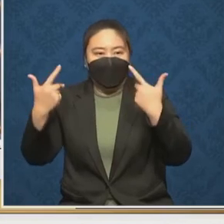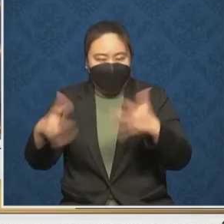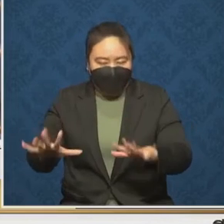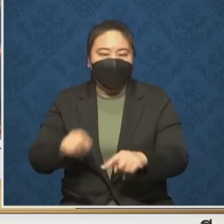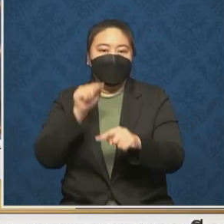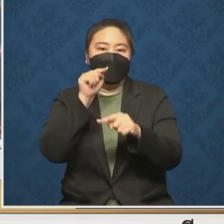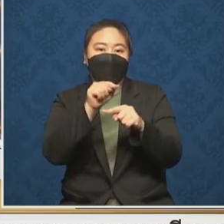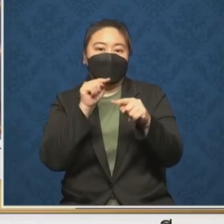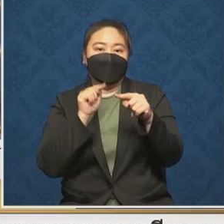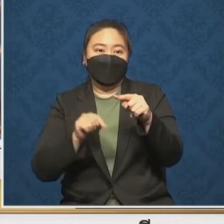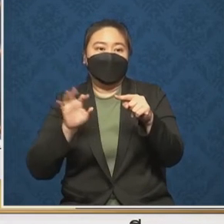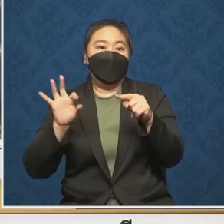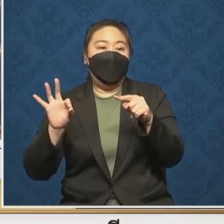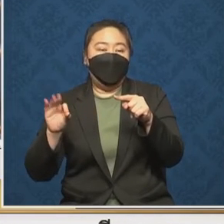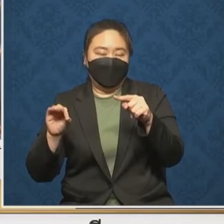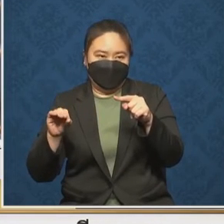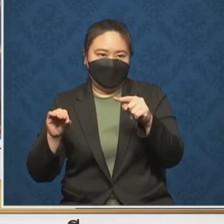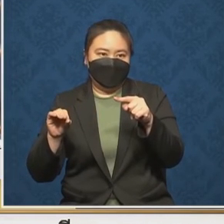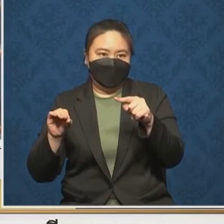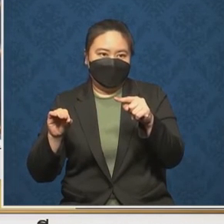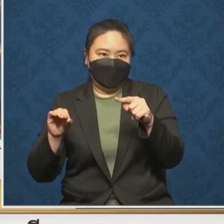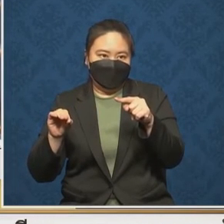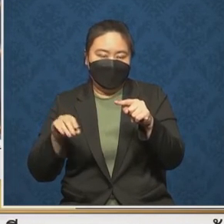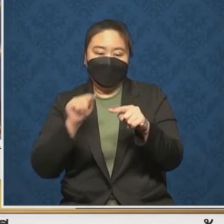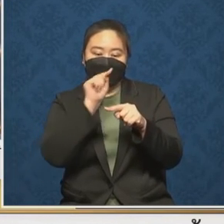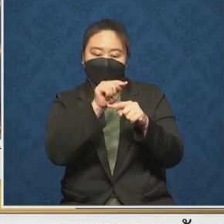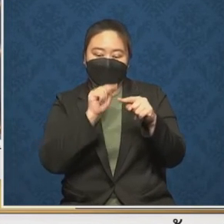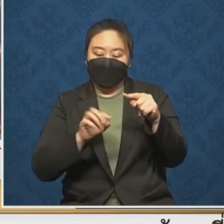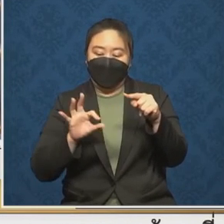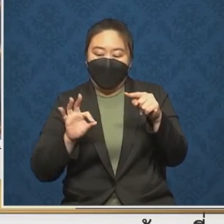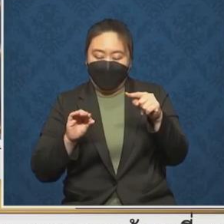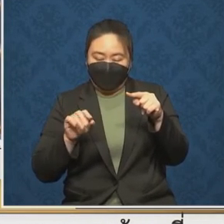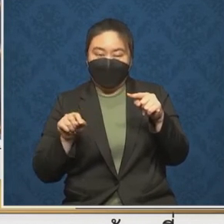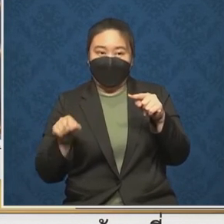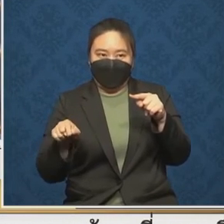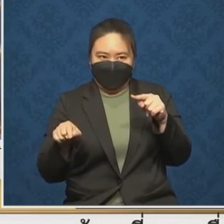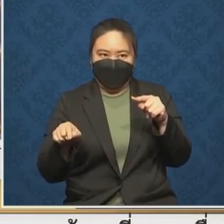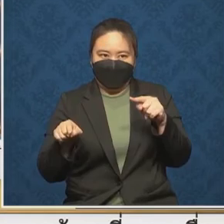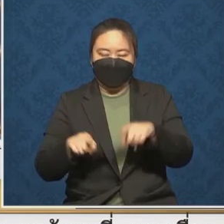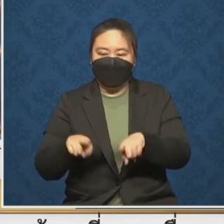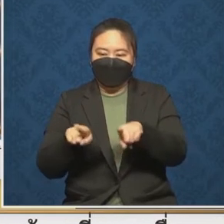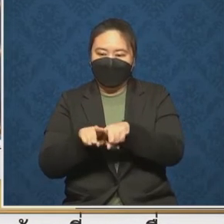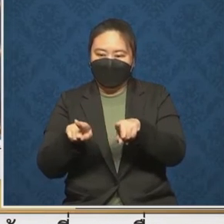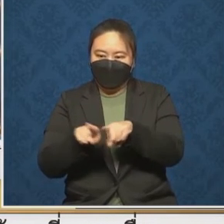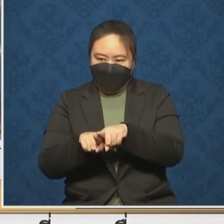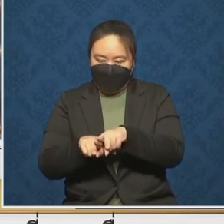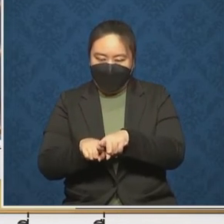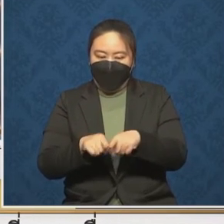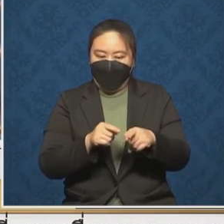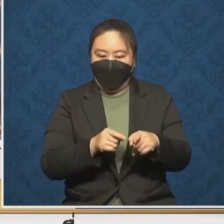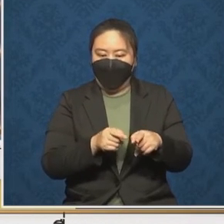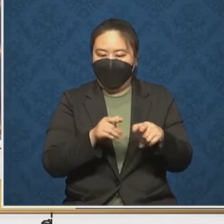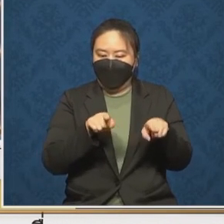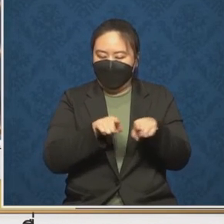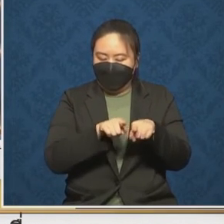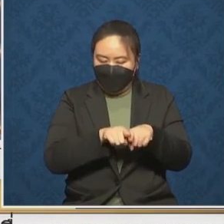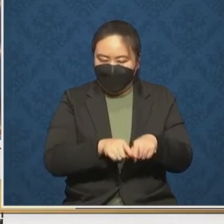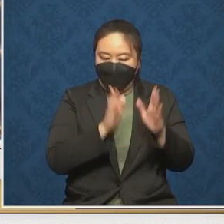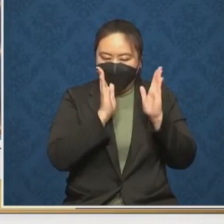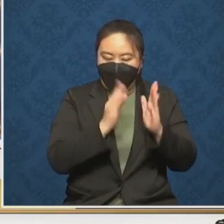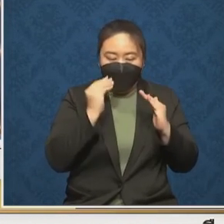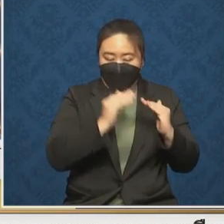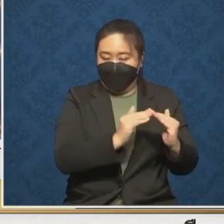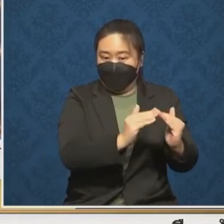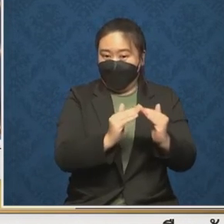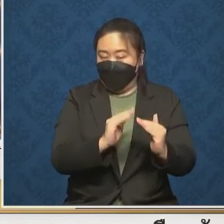90% เป็นการประกาศว่าป่าลกคนไมใช่คนลกป่าสมัยท่บัทธานเป